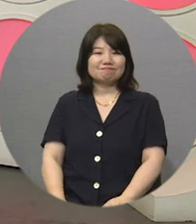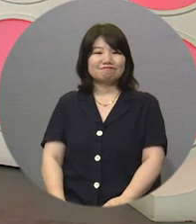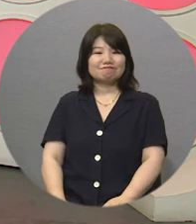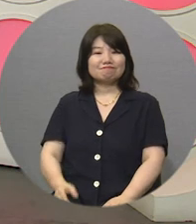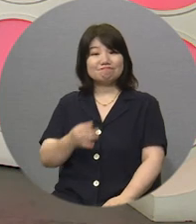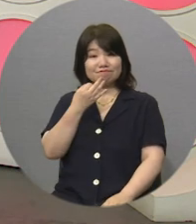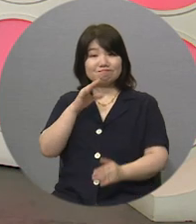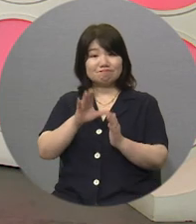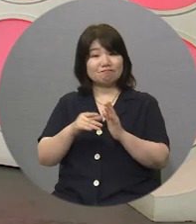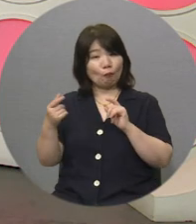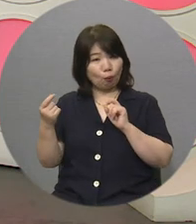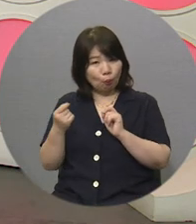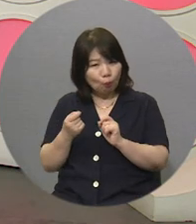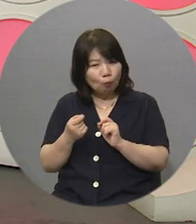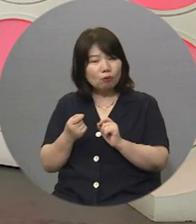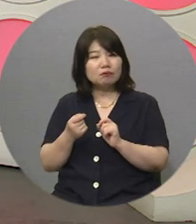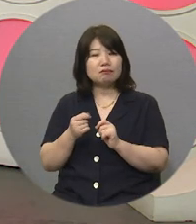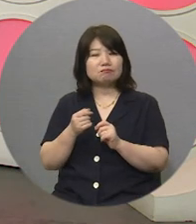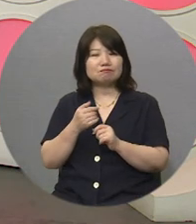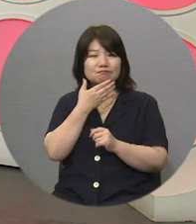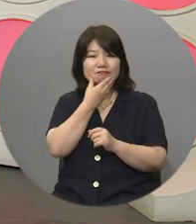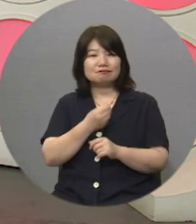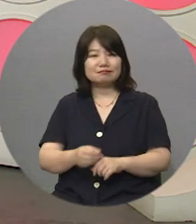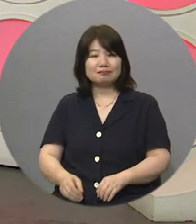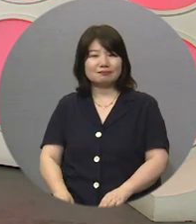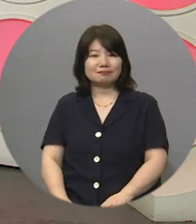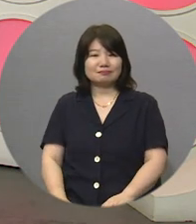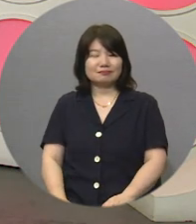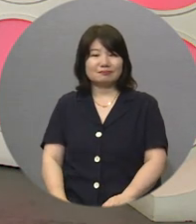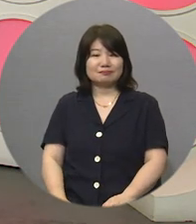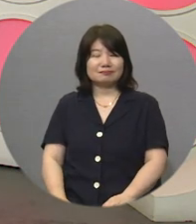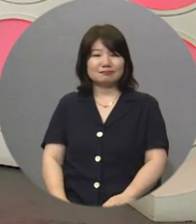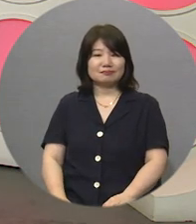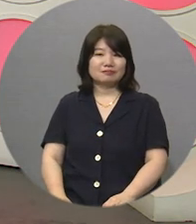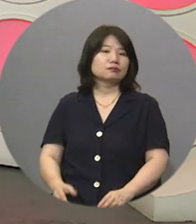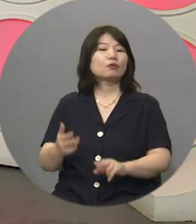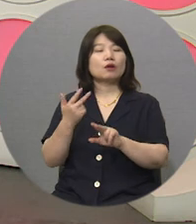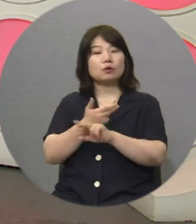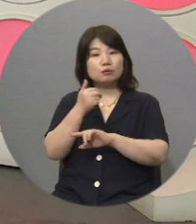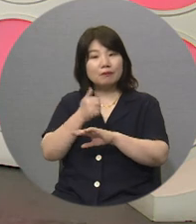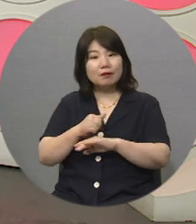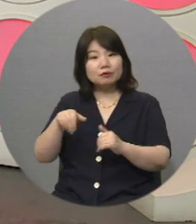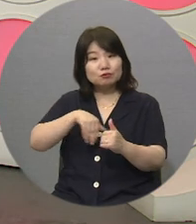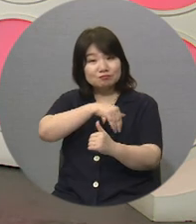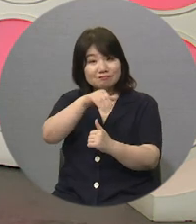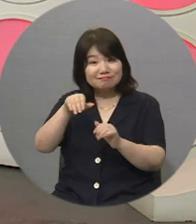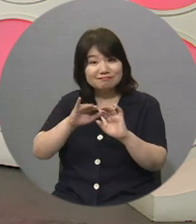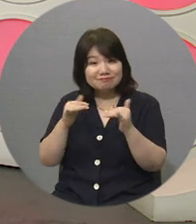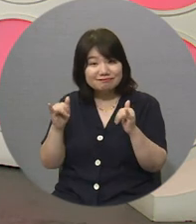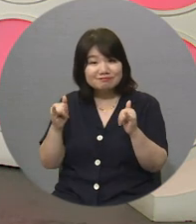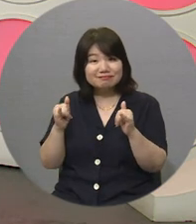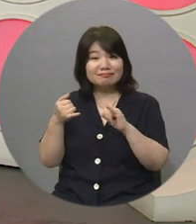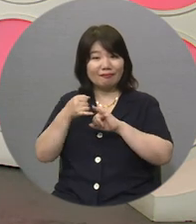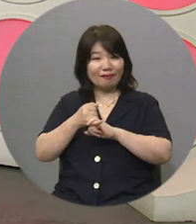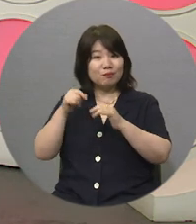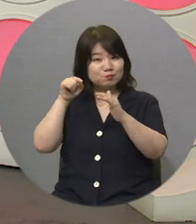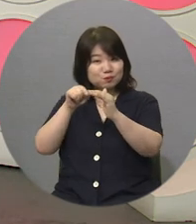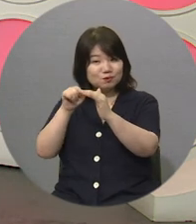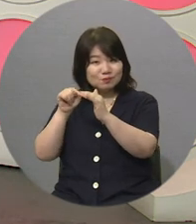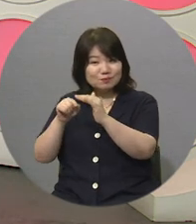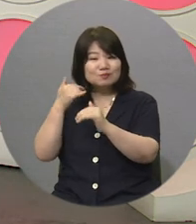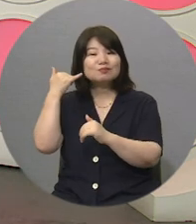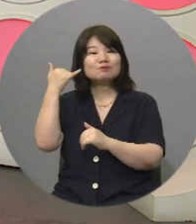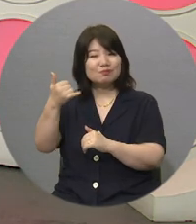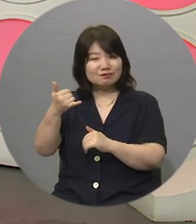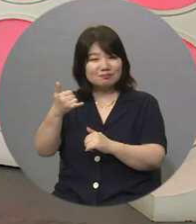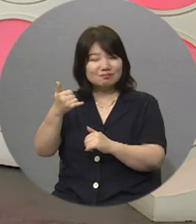곁에 있어주면 그게 맞아요. 제일 행복한 것 같습니다. 맞습니다. 네. 주말에 주변에 어려운 분들이나 지인분들이 있으면 꼭 한번 찾아뵙고 아니면